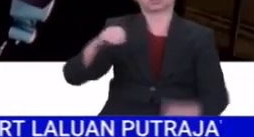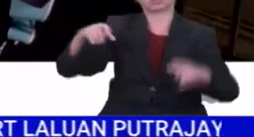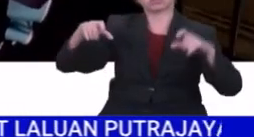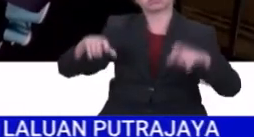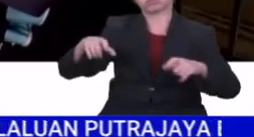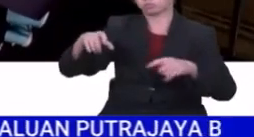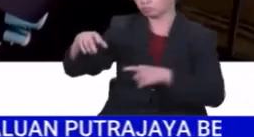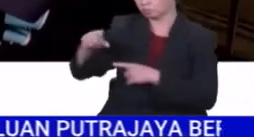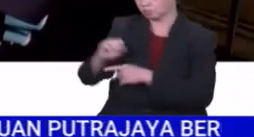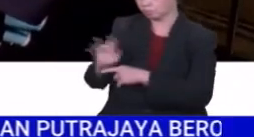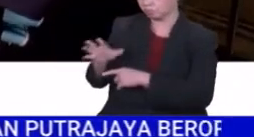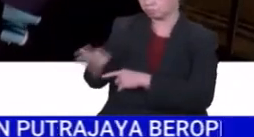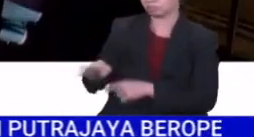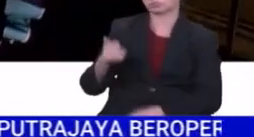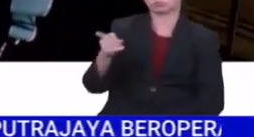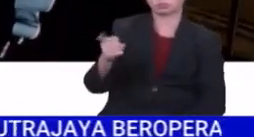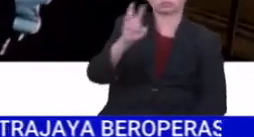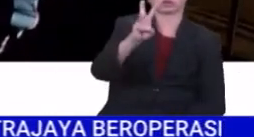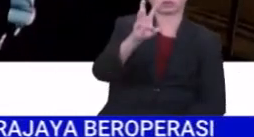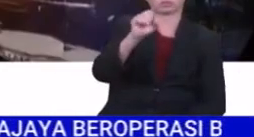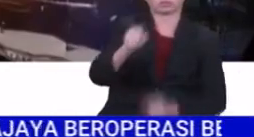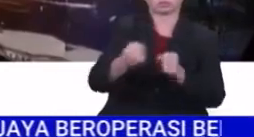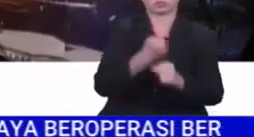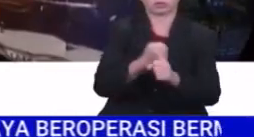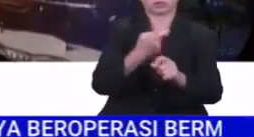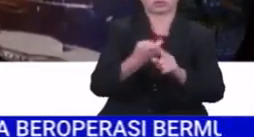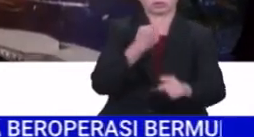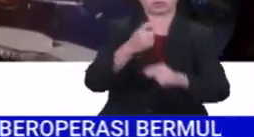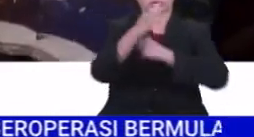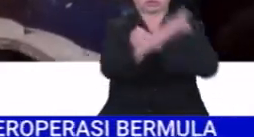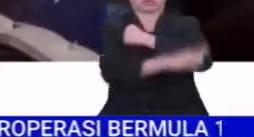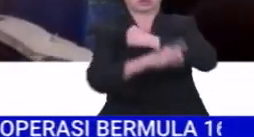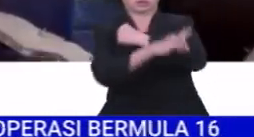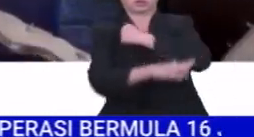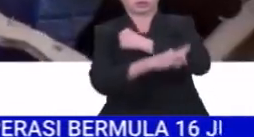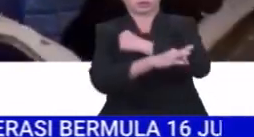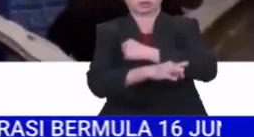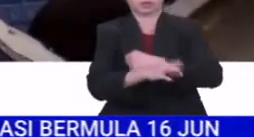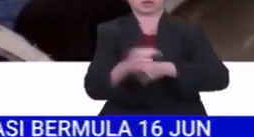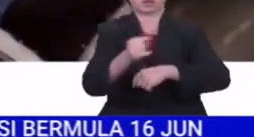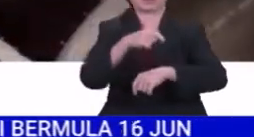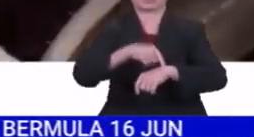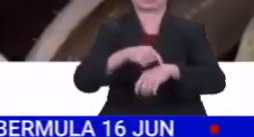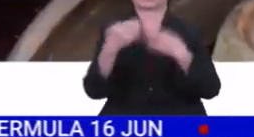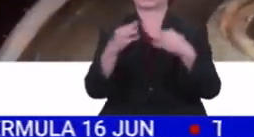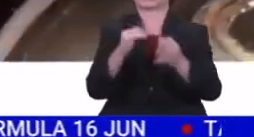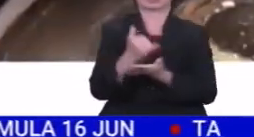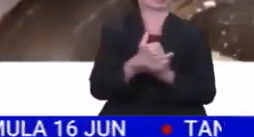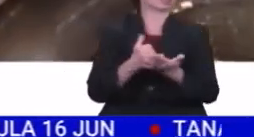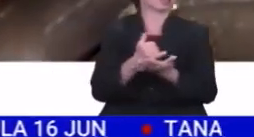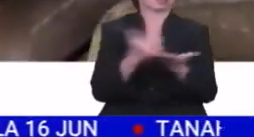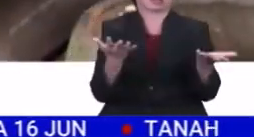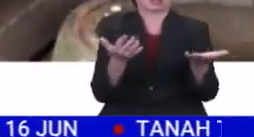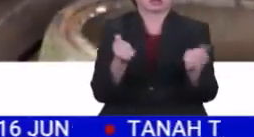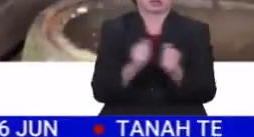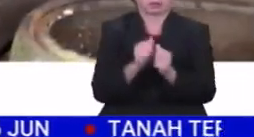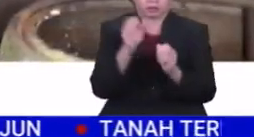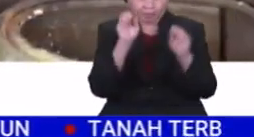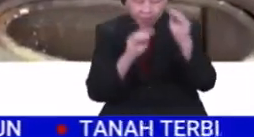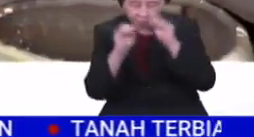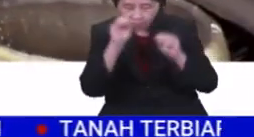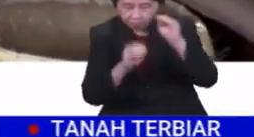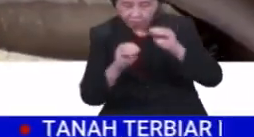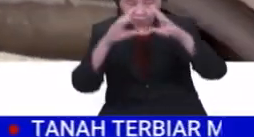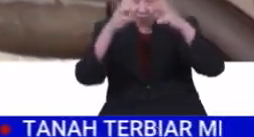Ustaz Ali 60 tahun berasal dari Senawang Negeri 9 mengisi masa lapang di rumah dengan mengubah sesuai